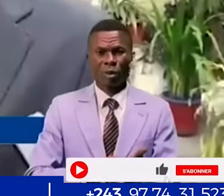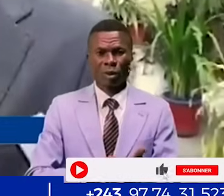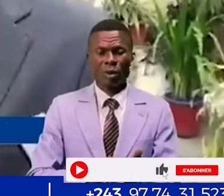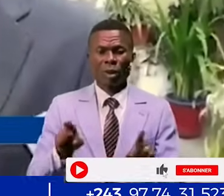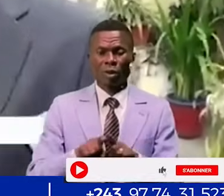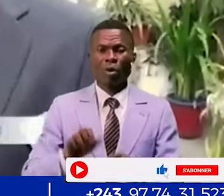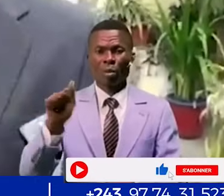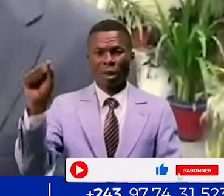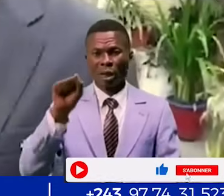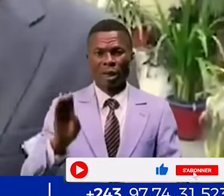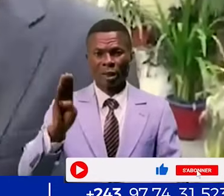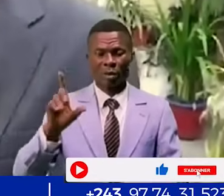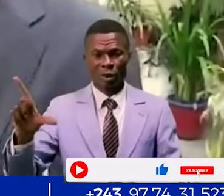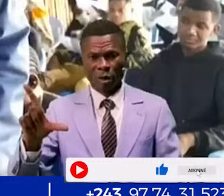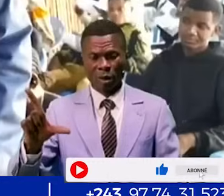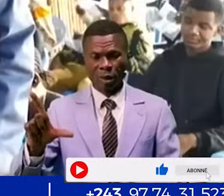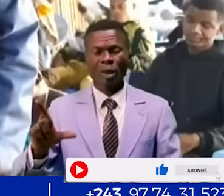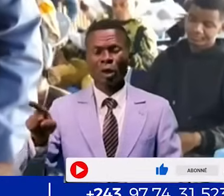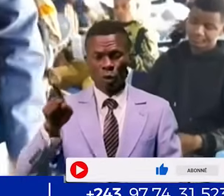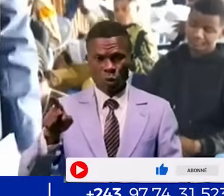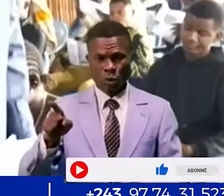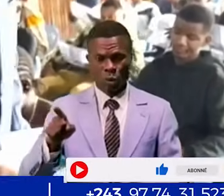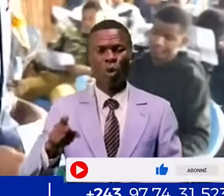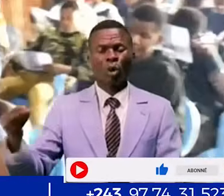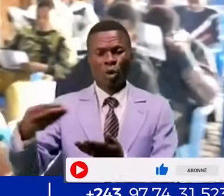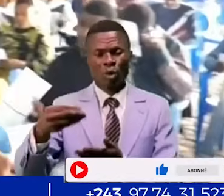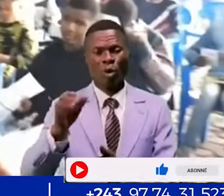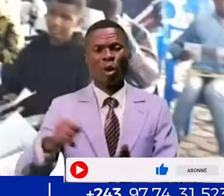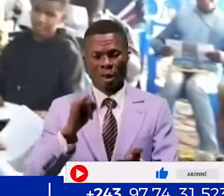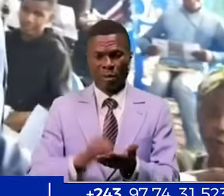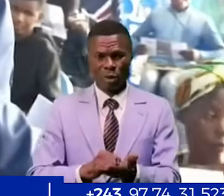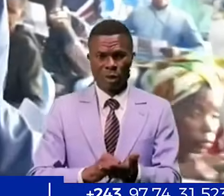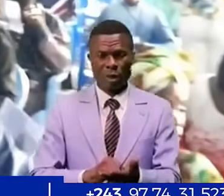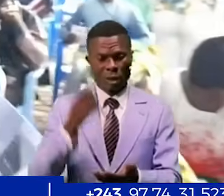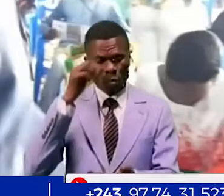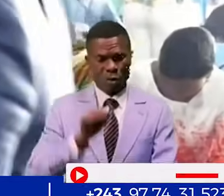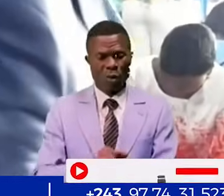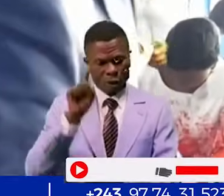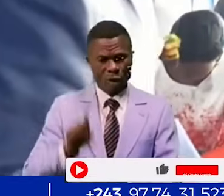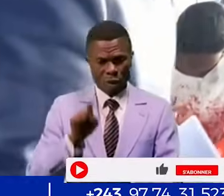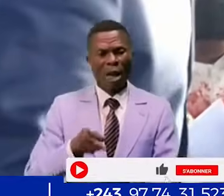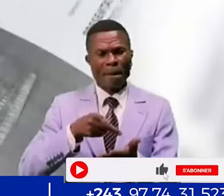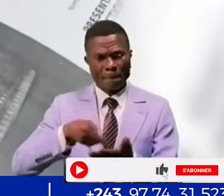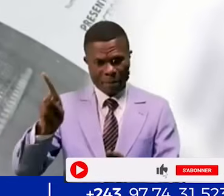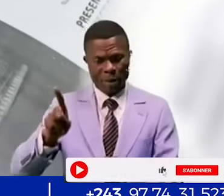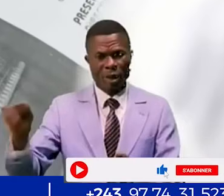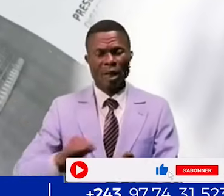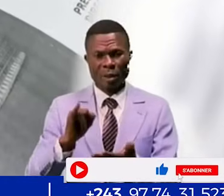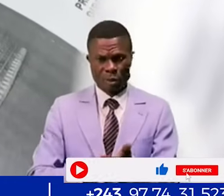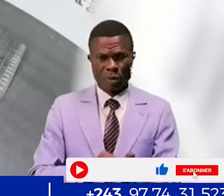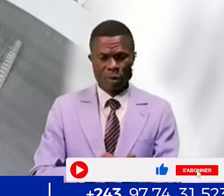tant qu'ASBL aussi, il est collectrice des impôts. Donc, de ce fait, il doit payer les